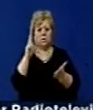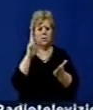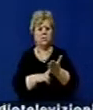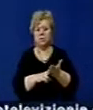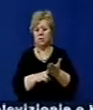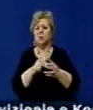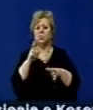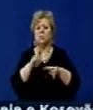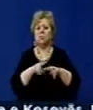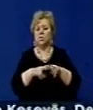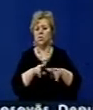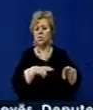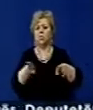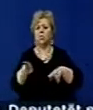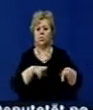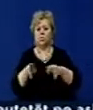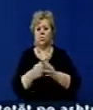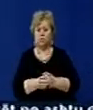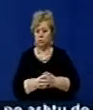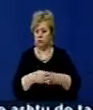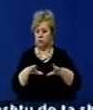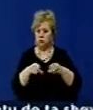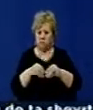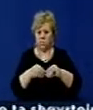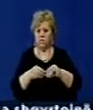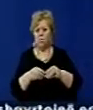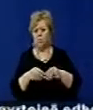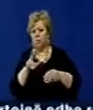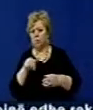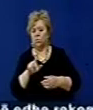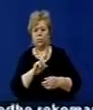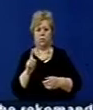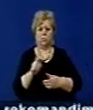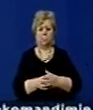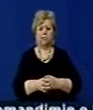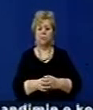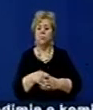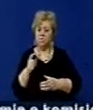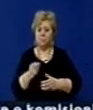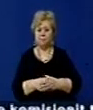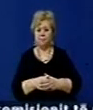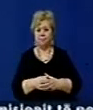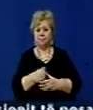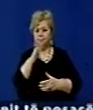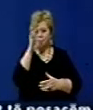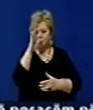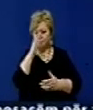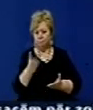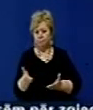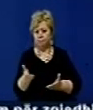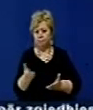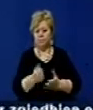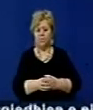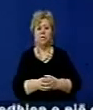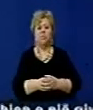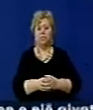vendime gjyqësore do t'i ekzekutoj dhe cilat jo. Kjo është skandal, zonja dhe zotëri, ky